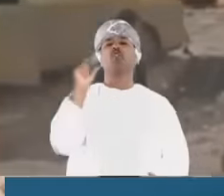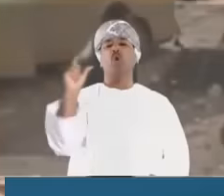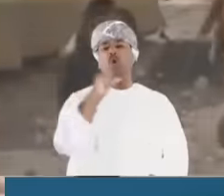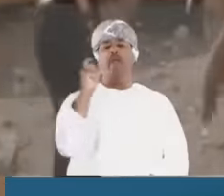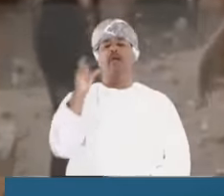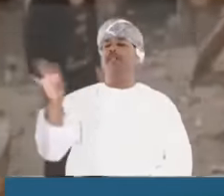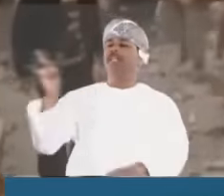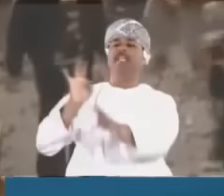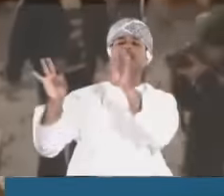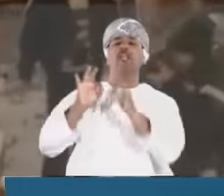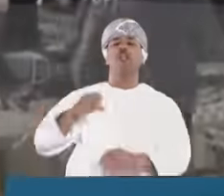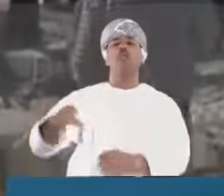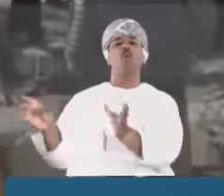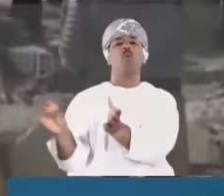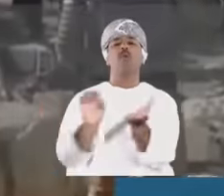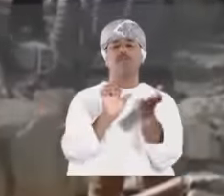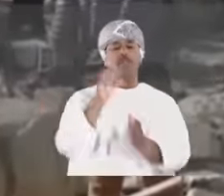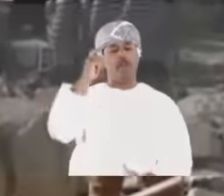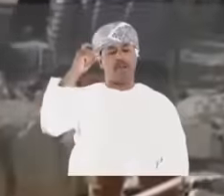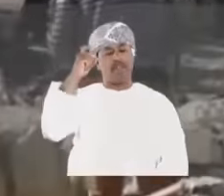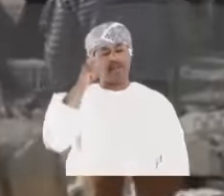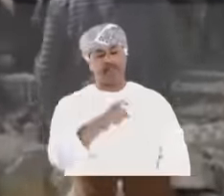وفد المعارضة.